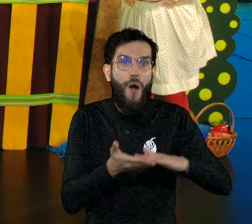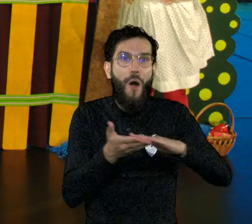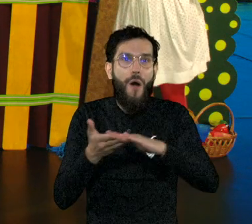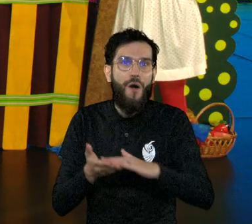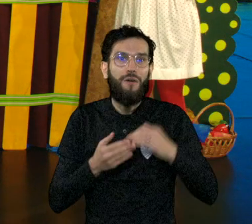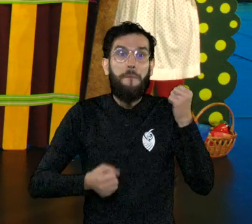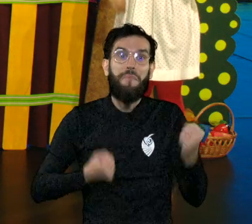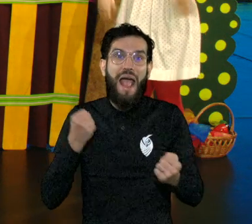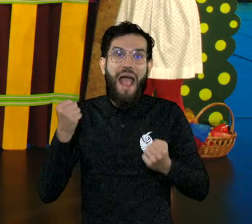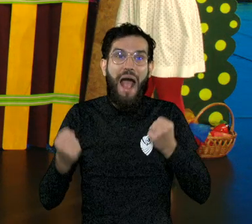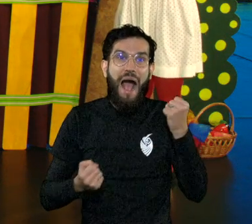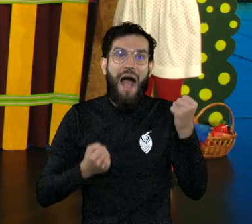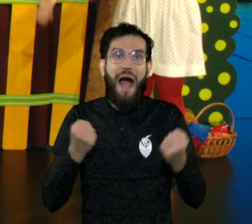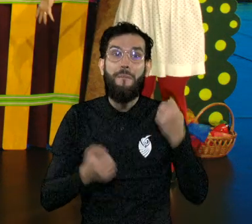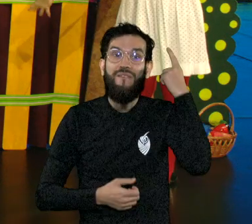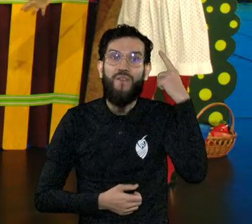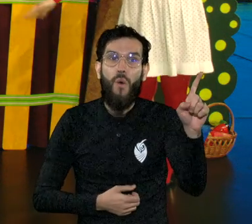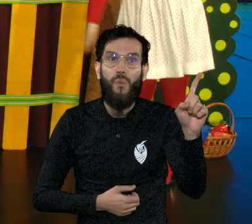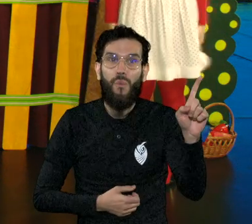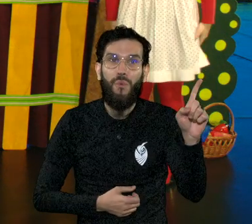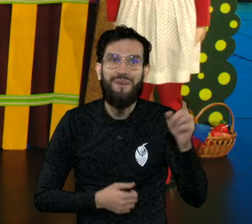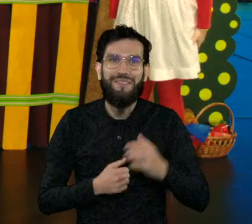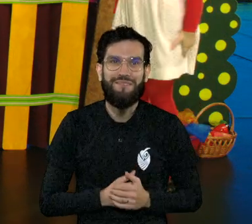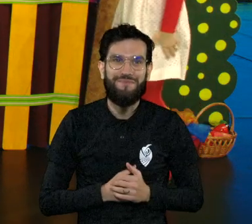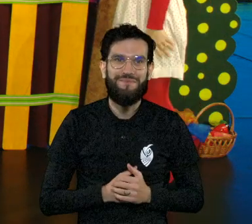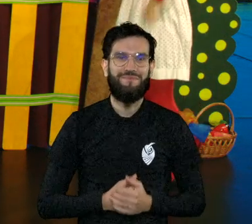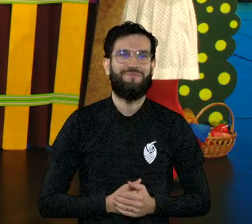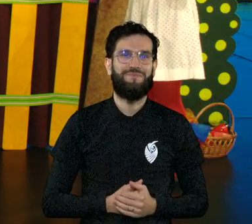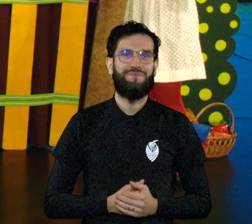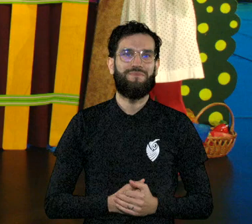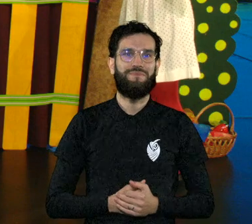na náš dvor.